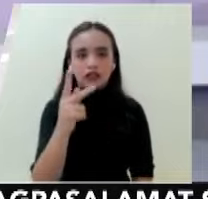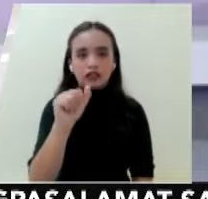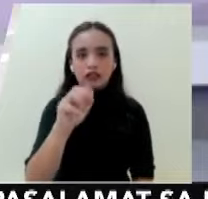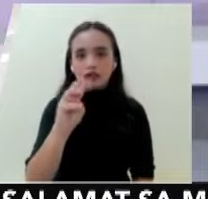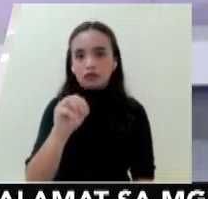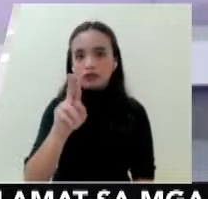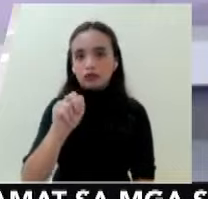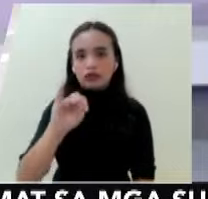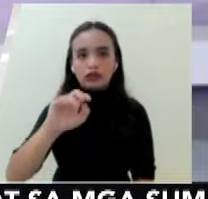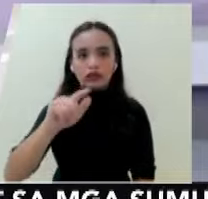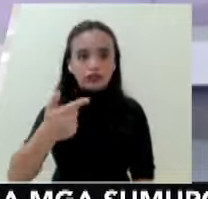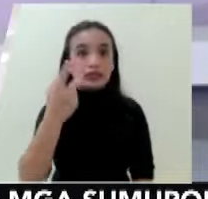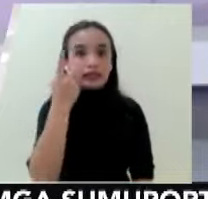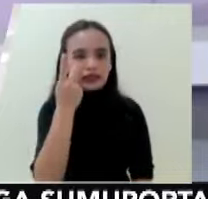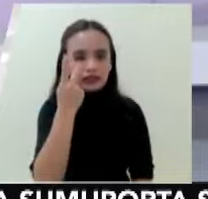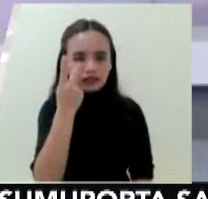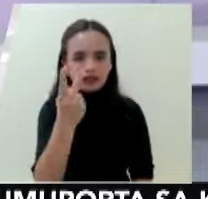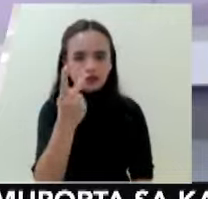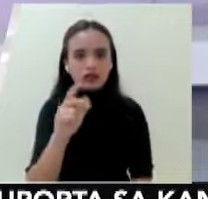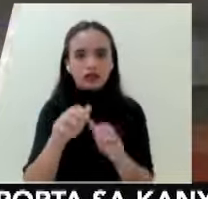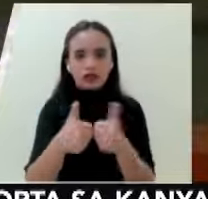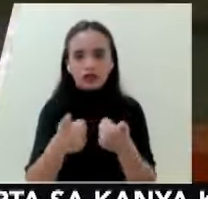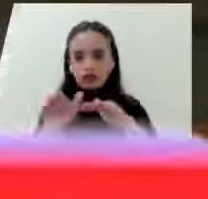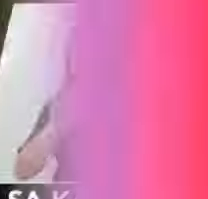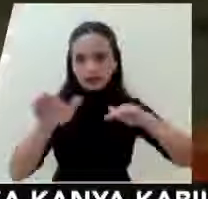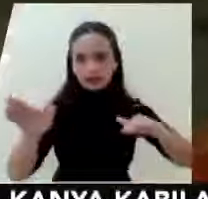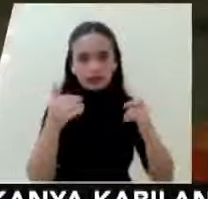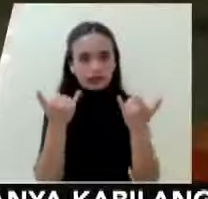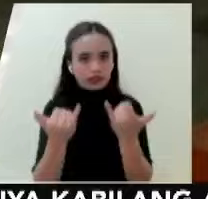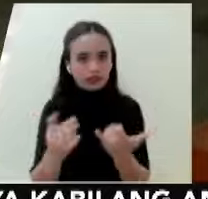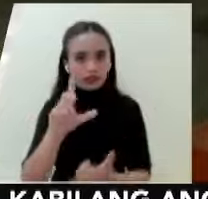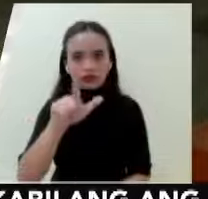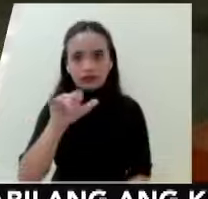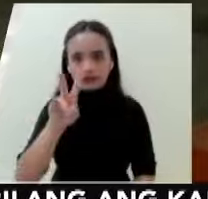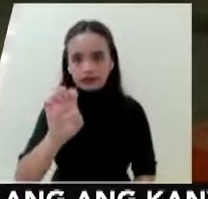doon sa live na pagtutok ni Joseph Monong. Joseph?